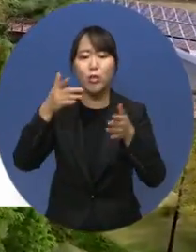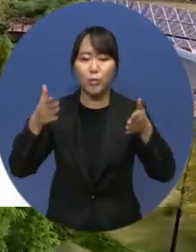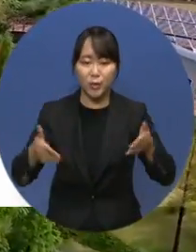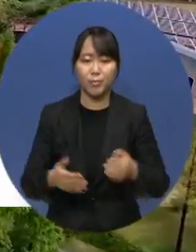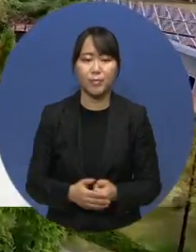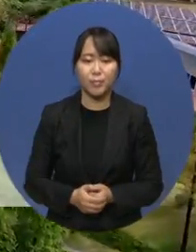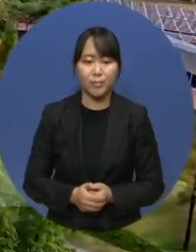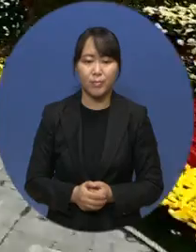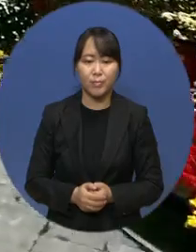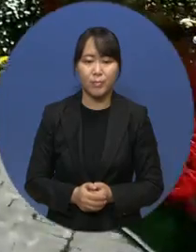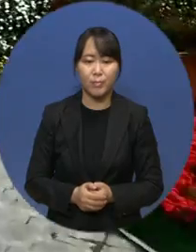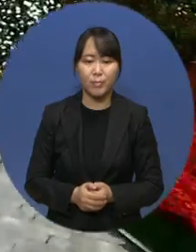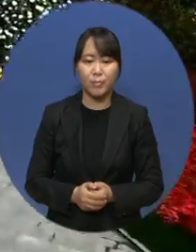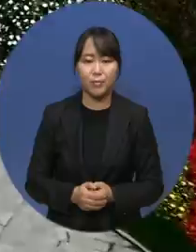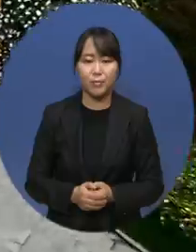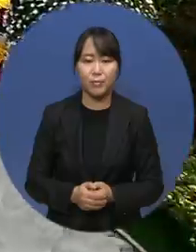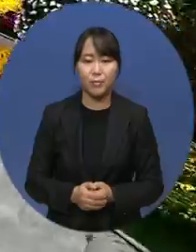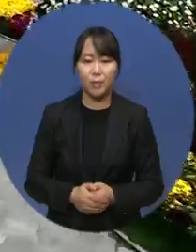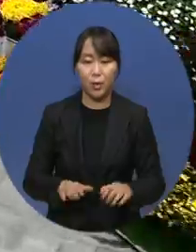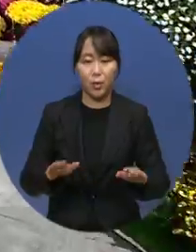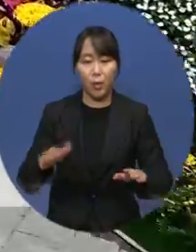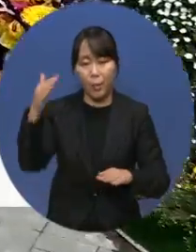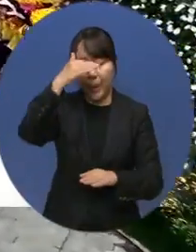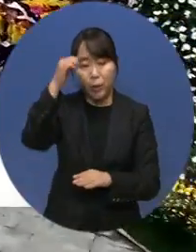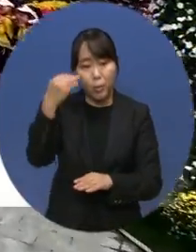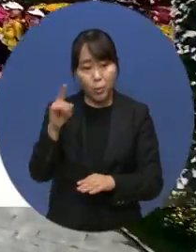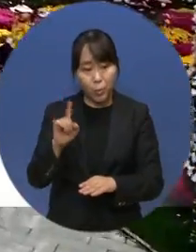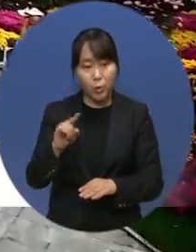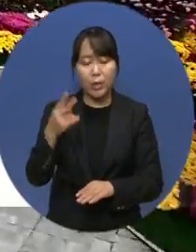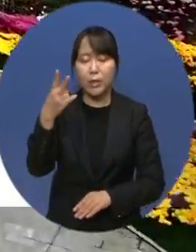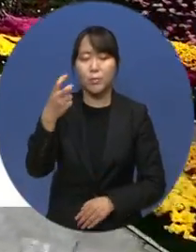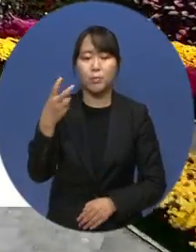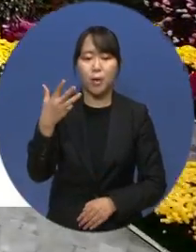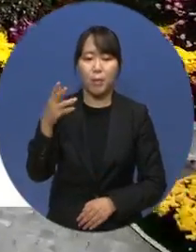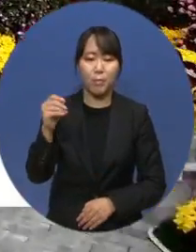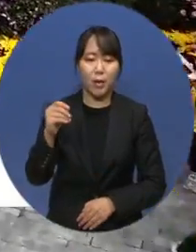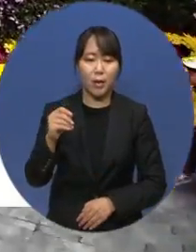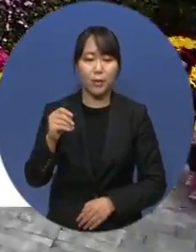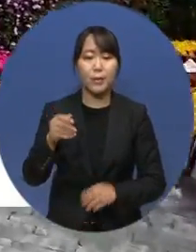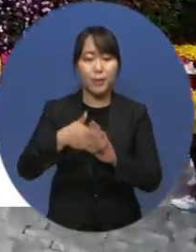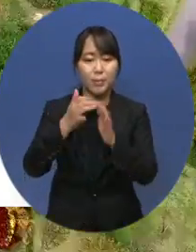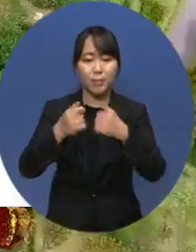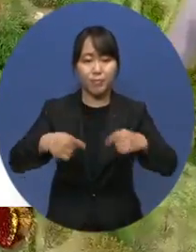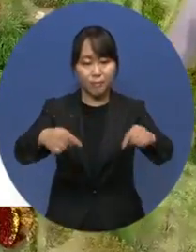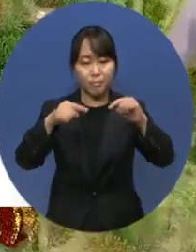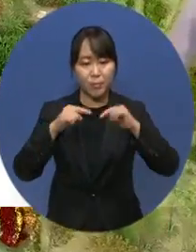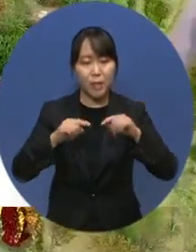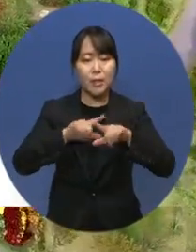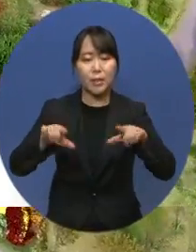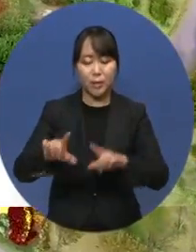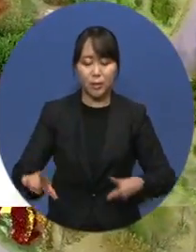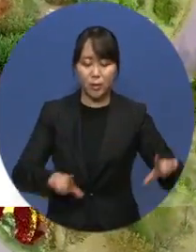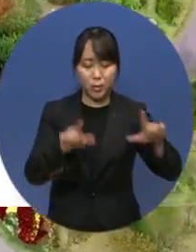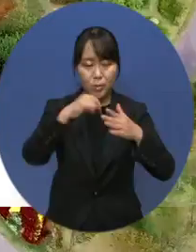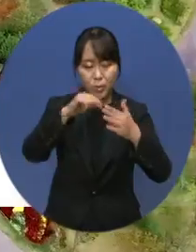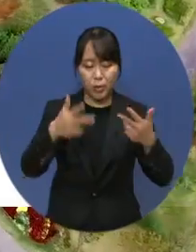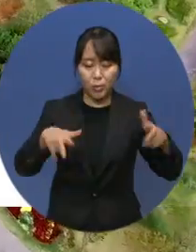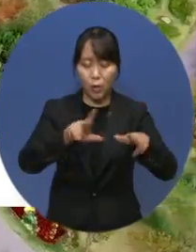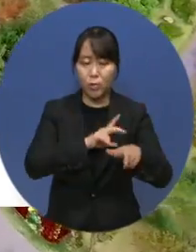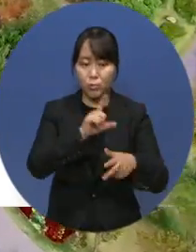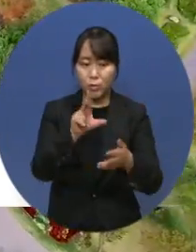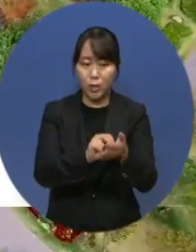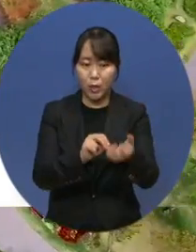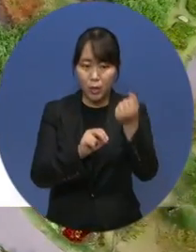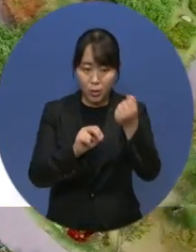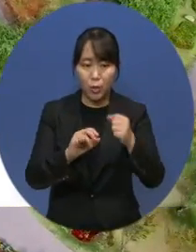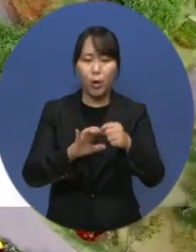열립니다. 이번 박람회는 28만 순천 시민이 참여해 일상 속 정원을 테마로